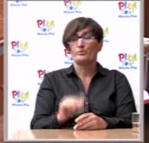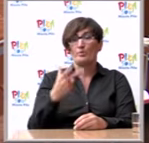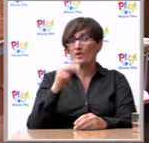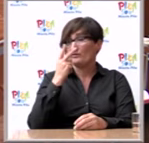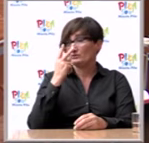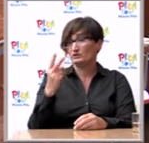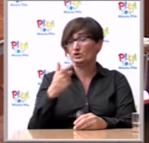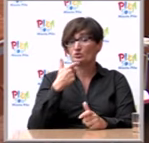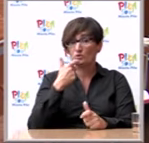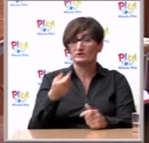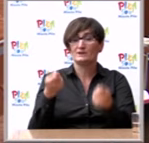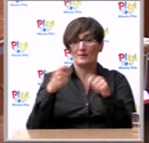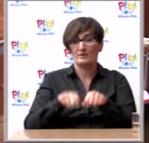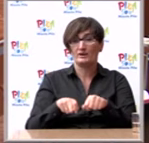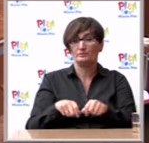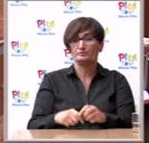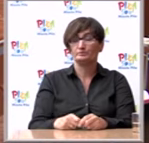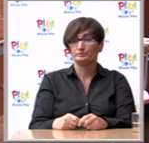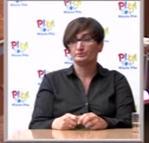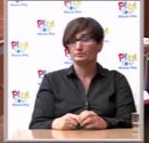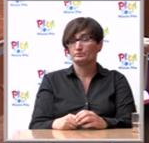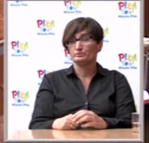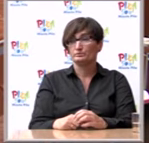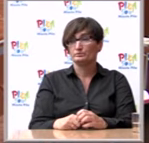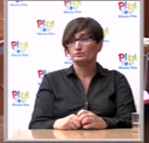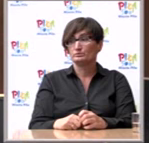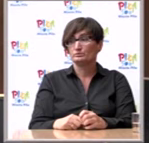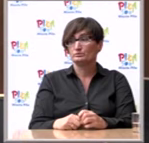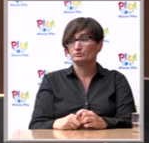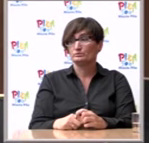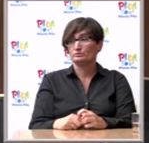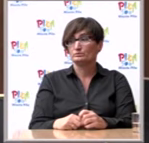widzę zgłoszeń. Zamykam dyskusję. Przystępujemy do głosowania.